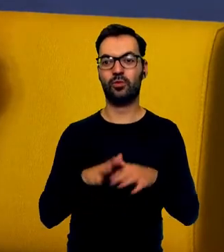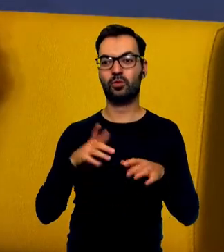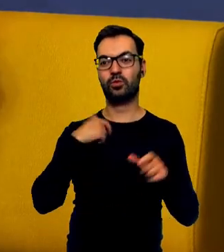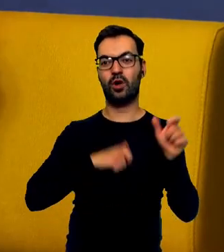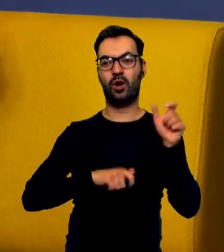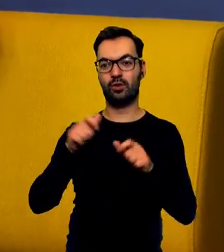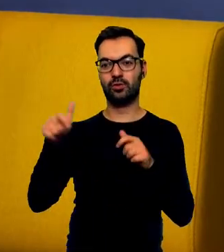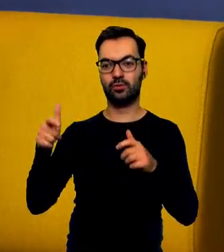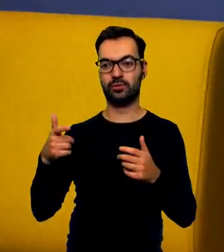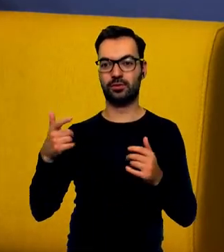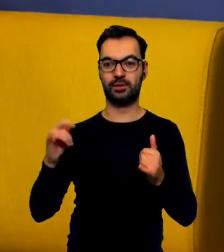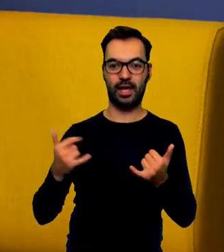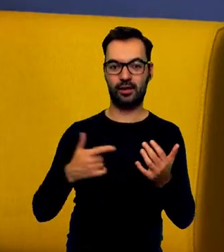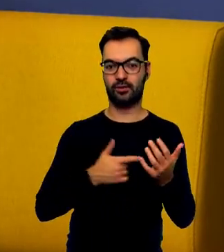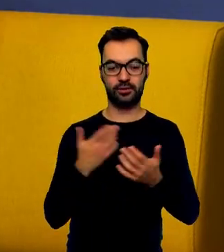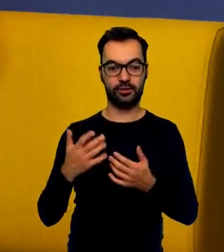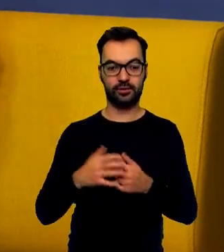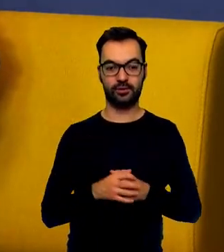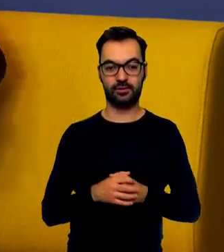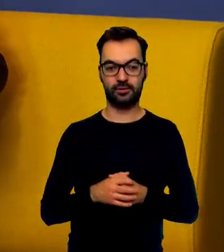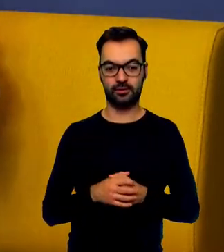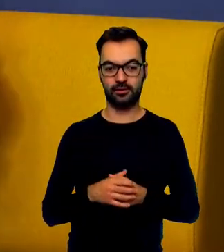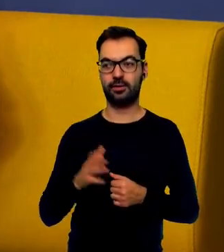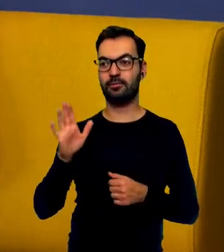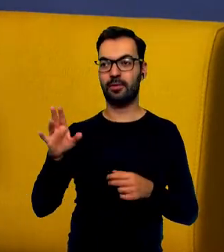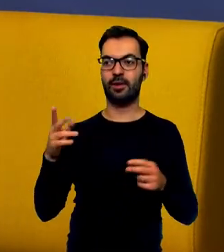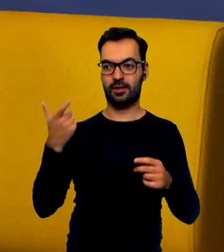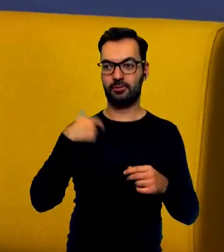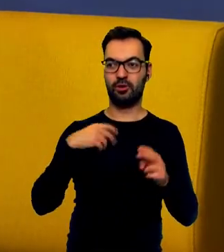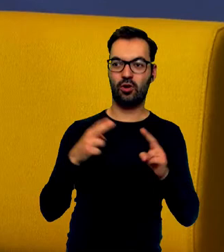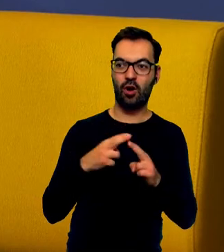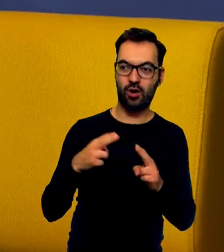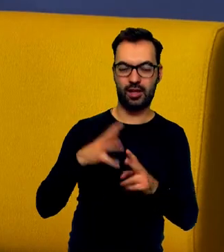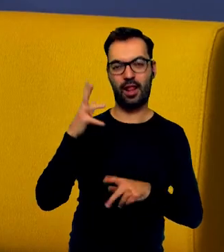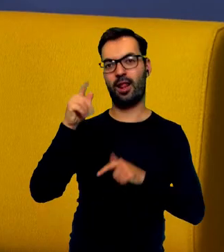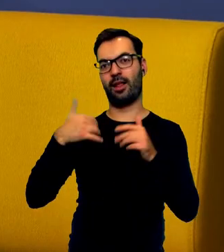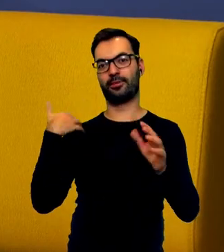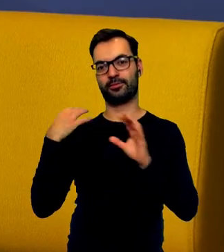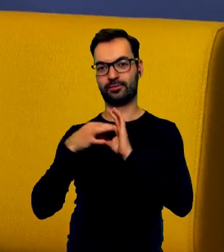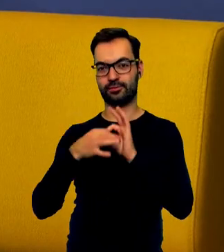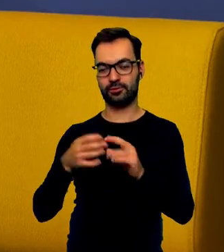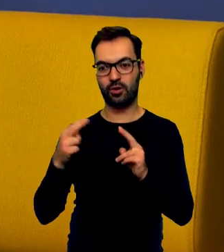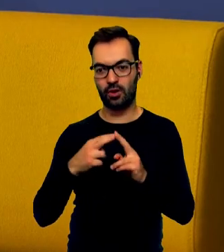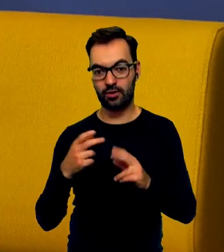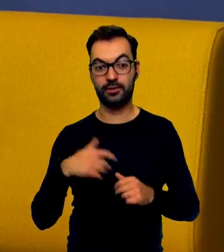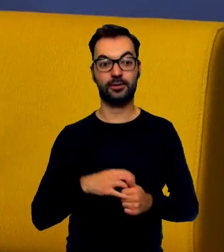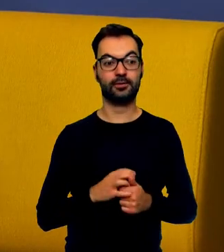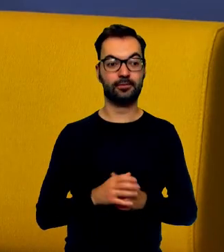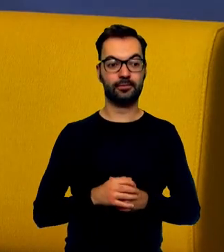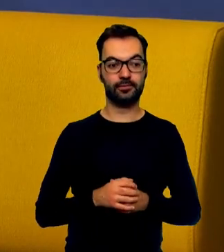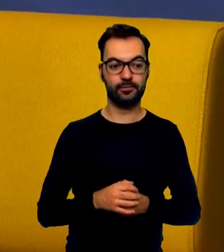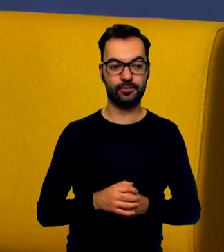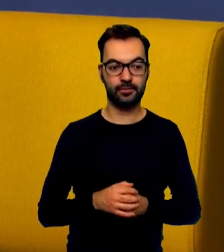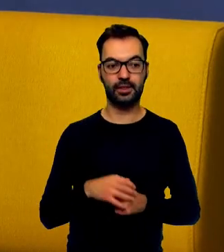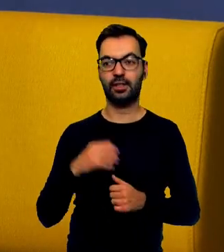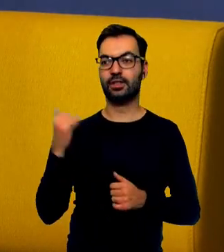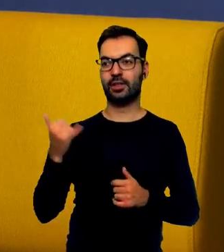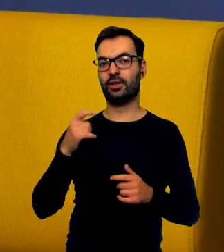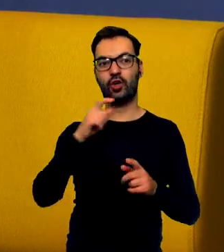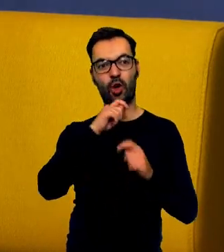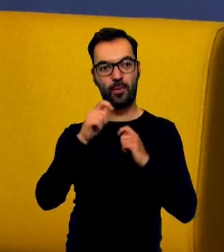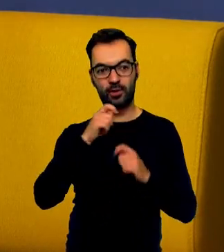z tych osób jakoś jest w kontakcie ze mną od lat, żywo